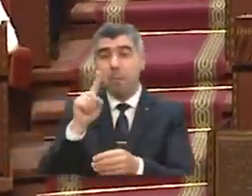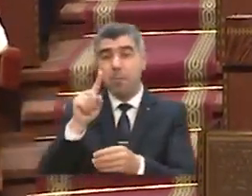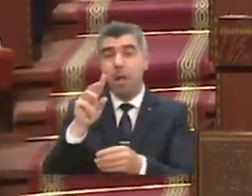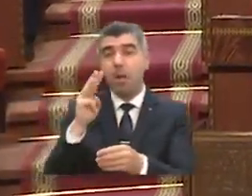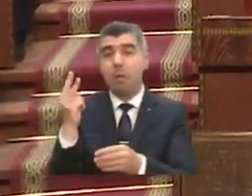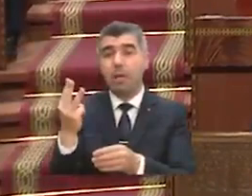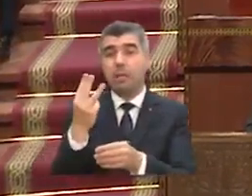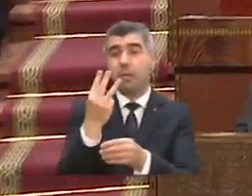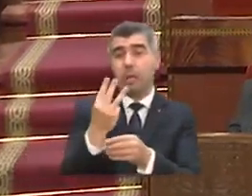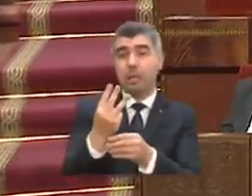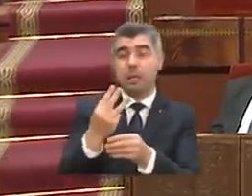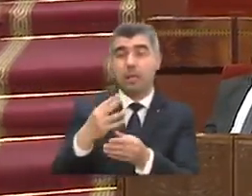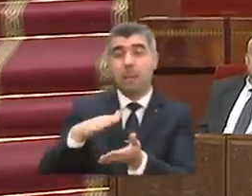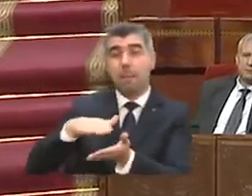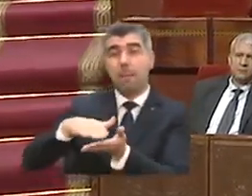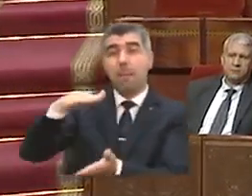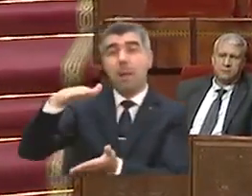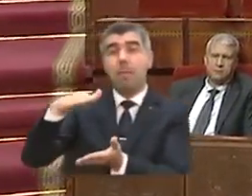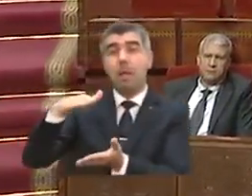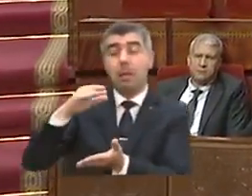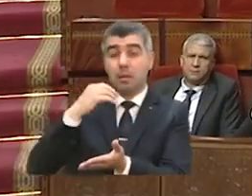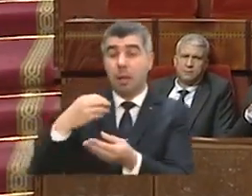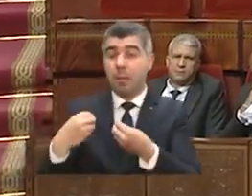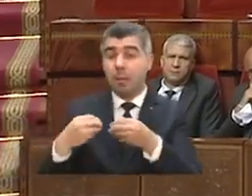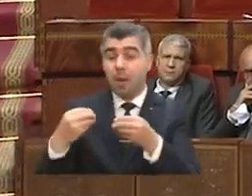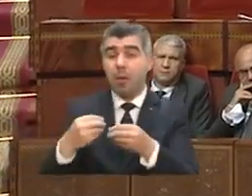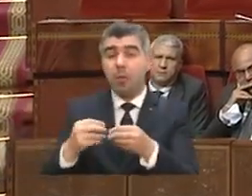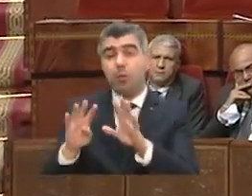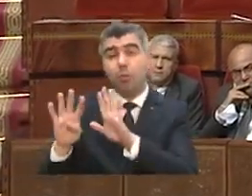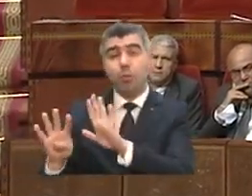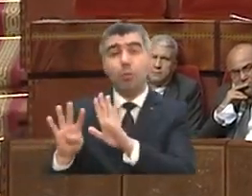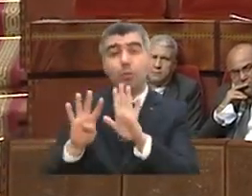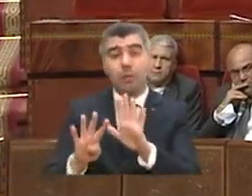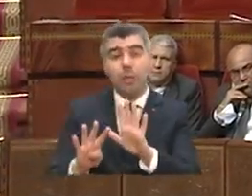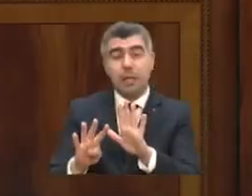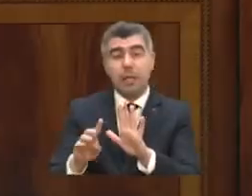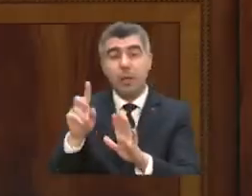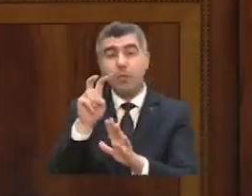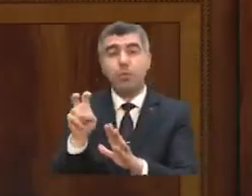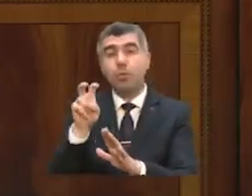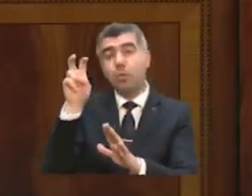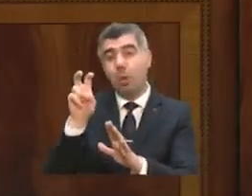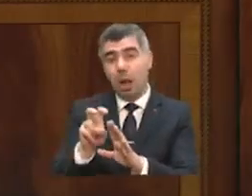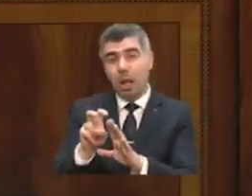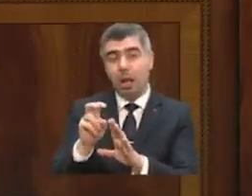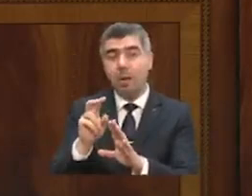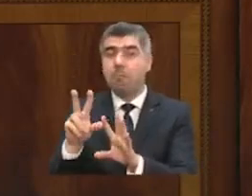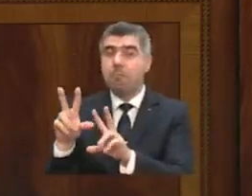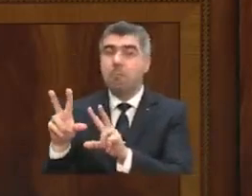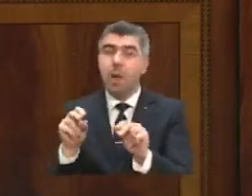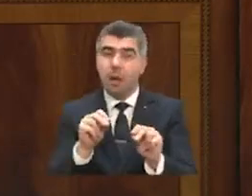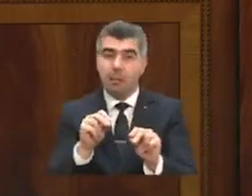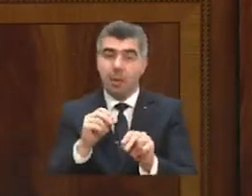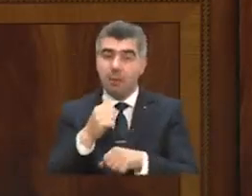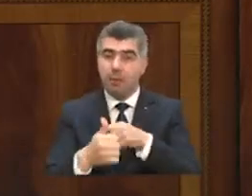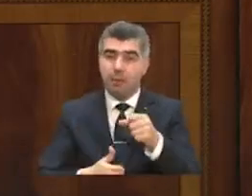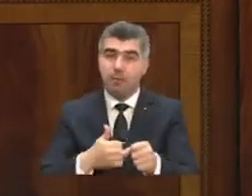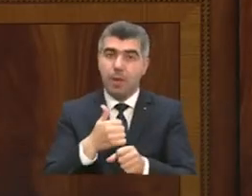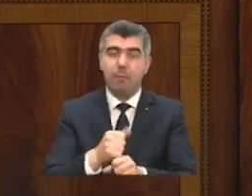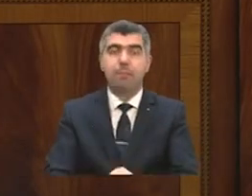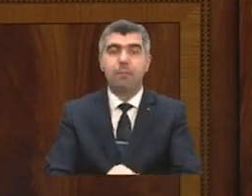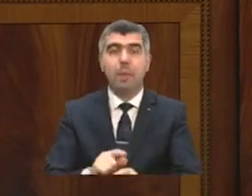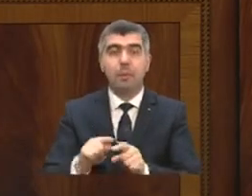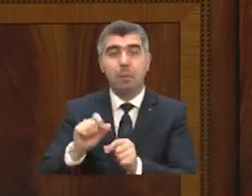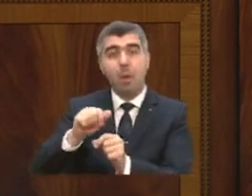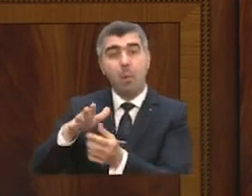دولار للبرميل مع متوسط 99.4 دولار للبرميل خلال نفس الفترة. كما سجلت أسعار الغاز